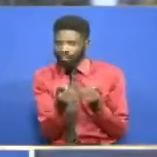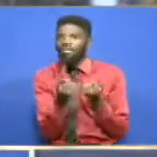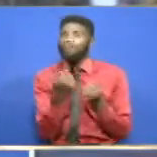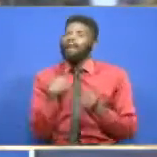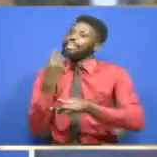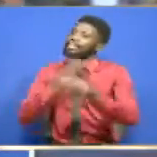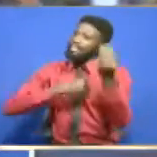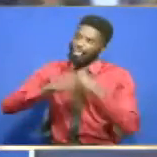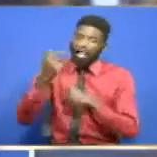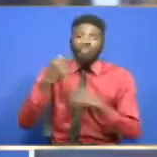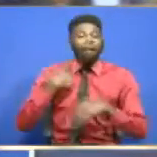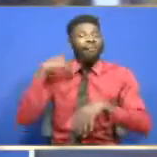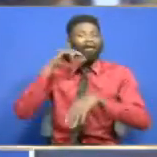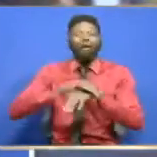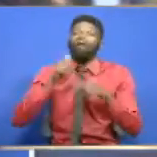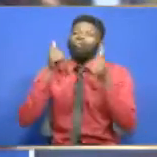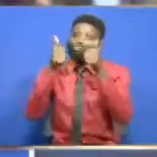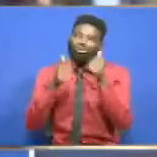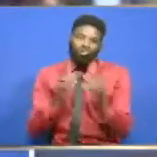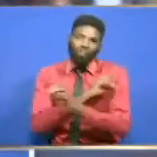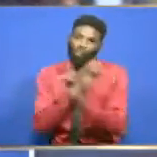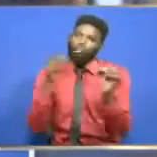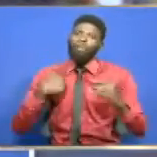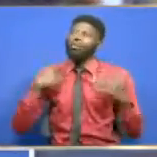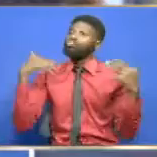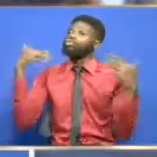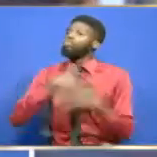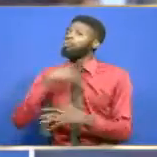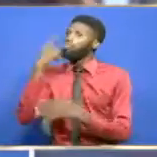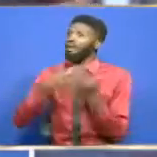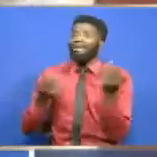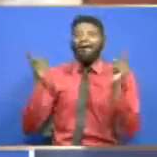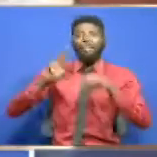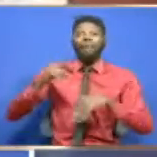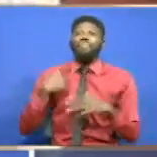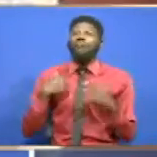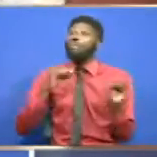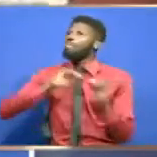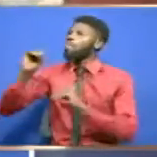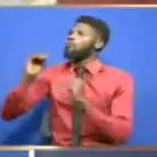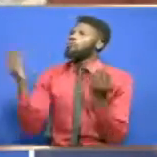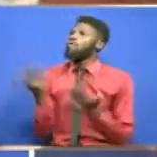mimi sijapata notice na ninashidwa kwani kunaendeleaje? Na nitaenda wapi?